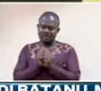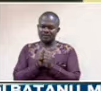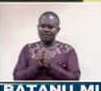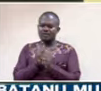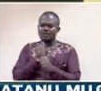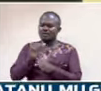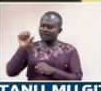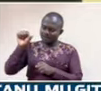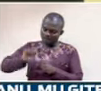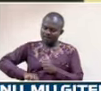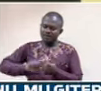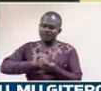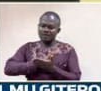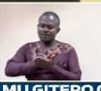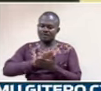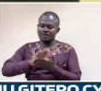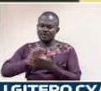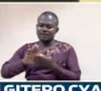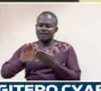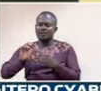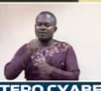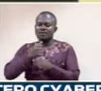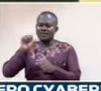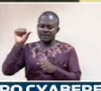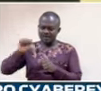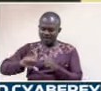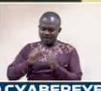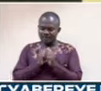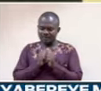uwagiriwe nabi nababarire, uwamugiriye nabi